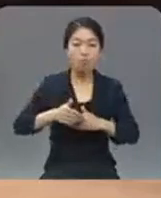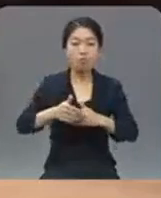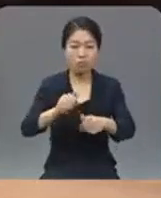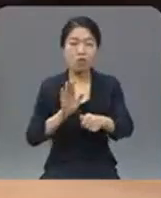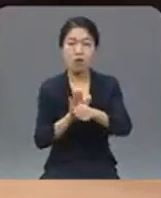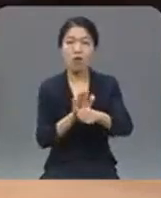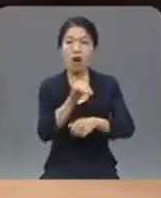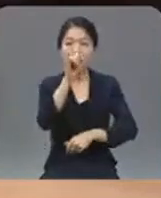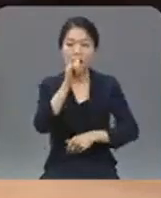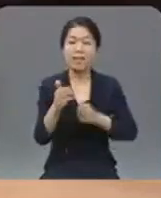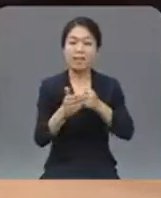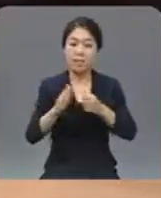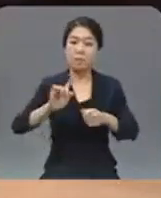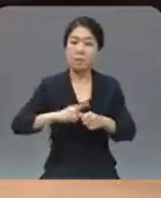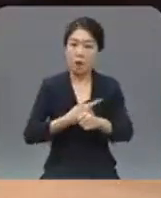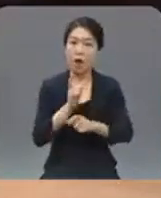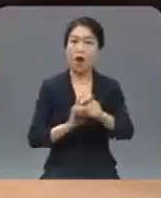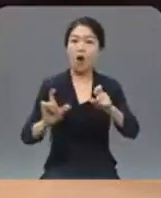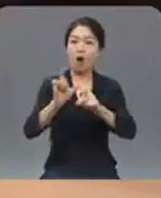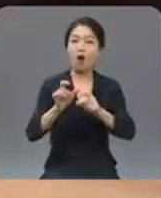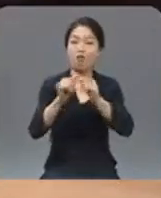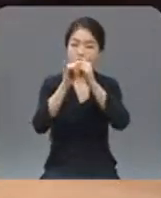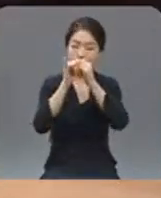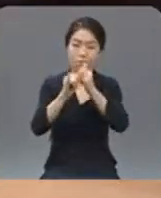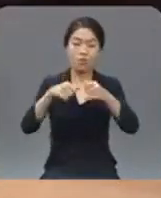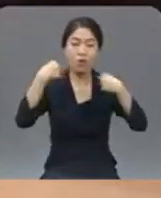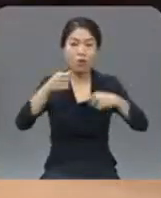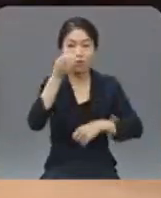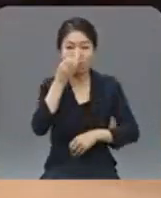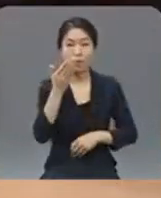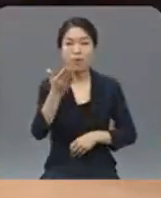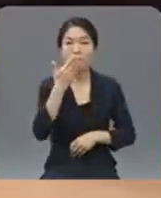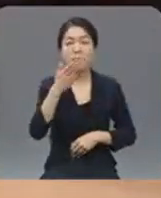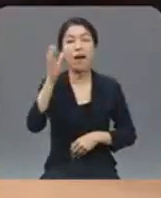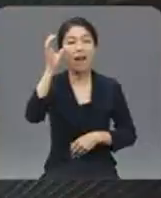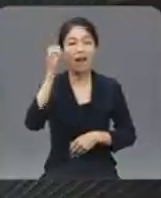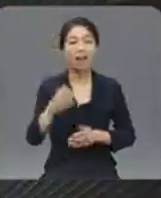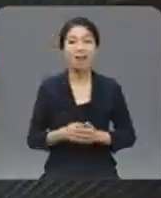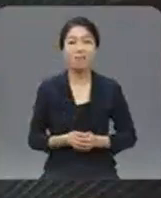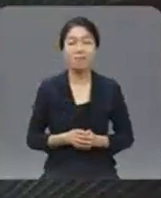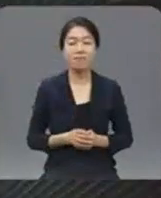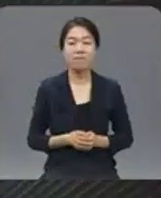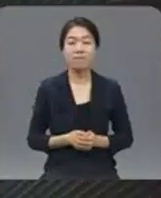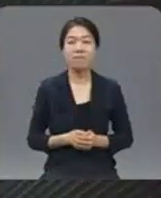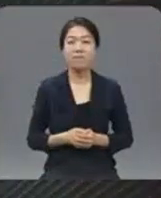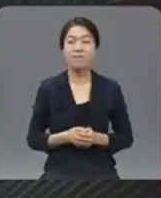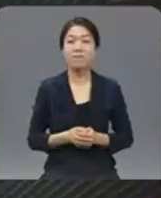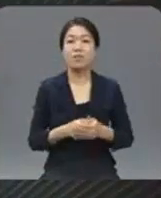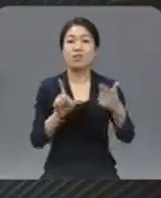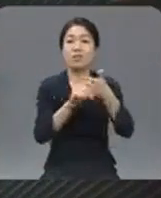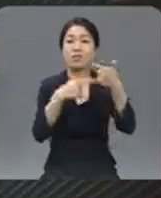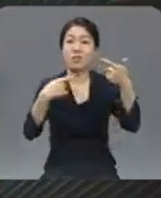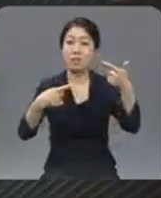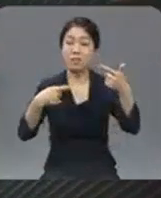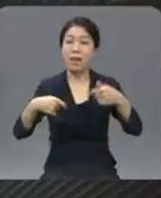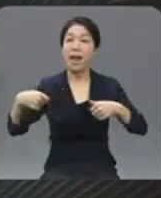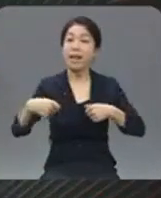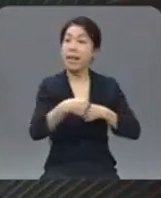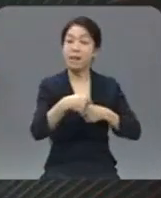서포트가 잘 돼서 훨씬 더 훌륭한 공연을 보여주지 않을까 기대합니다 오는 11일에는